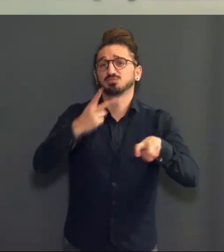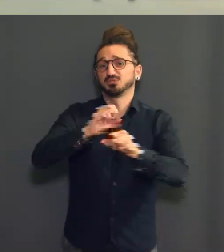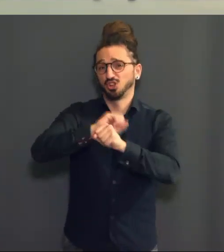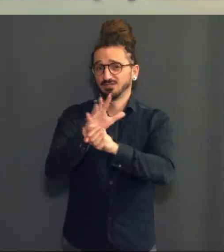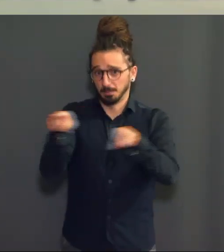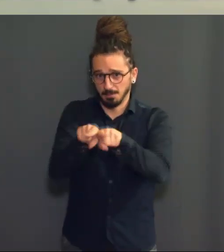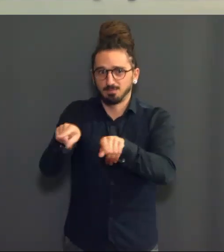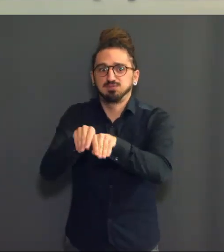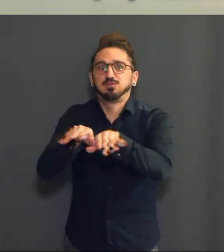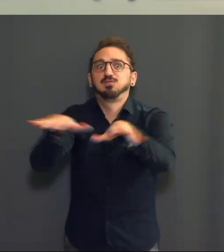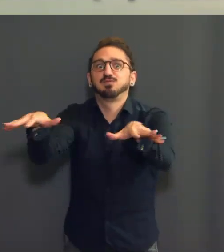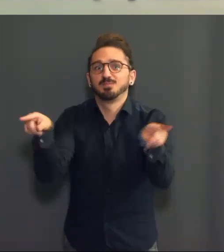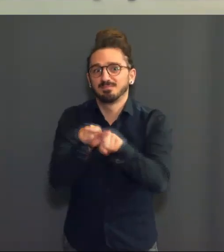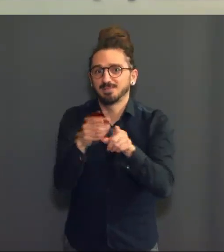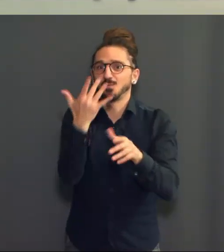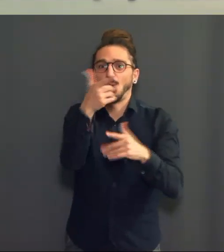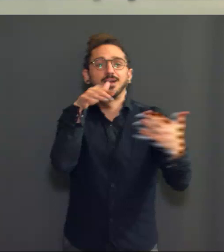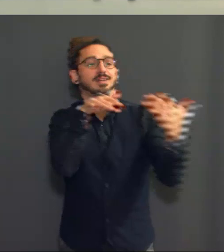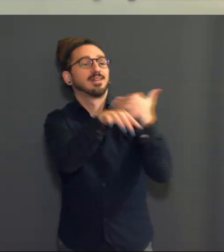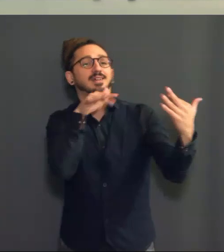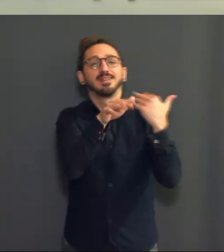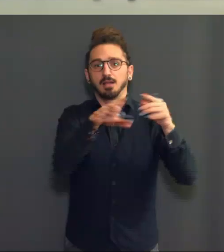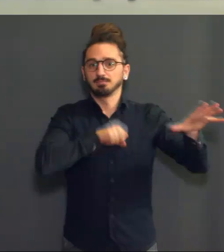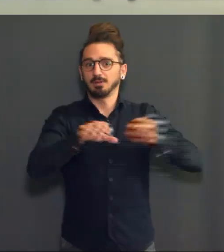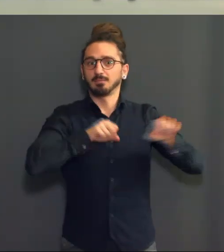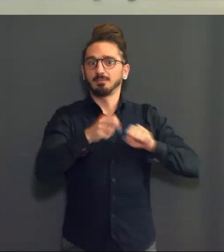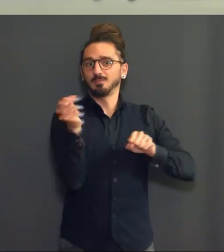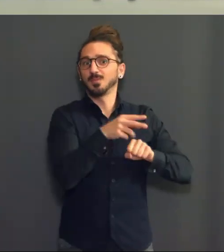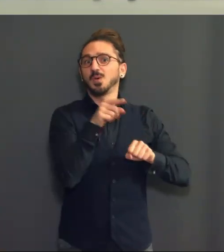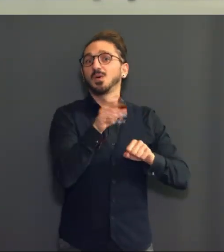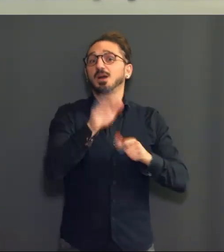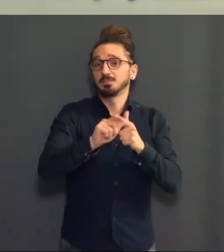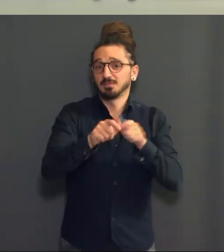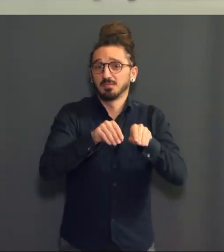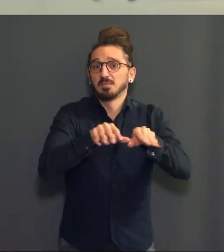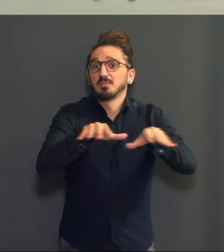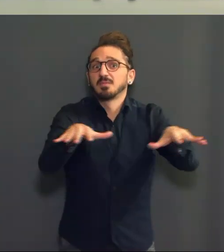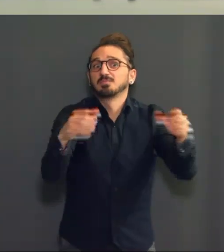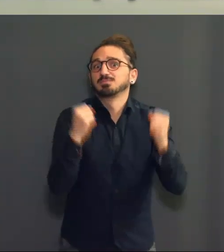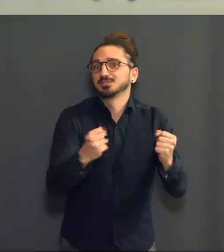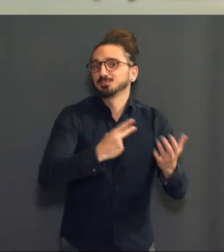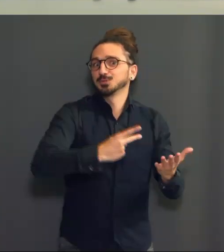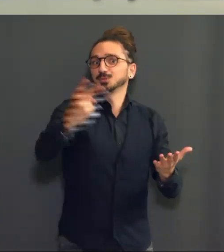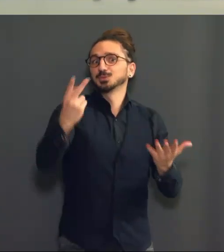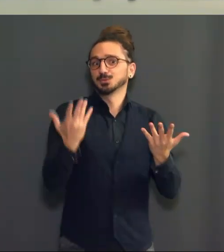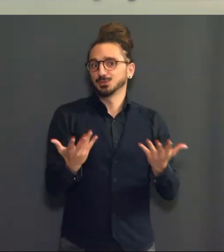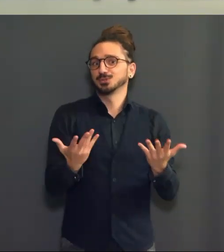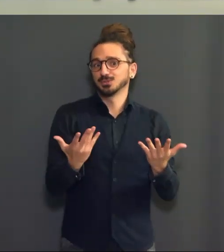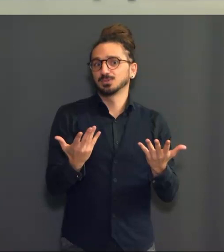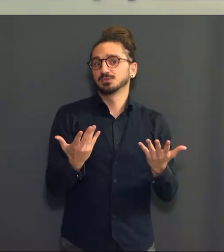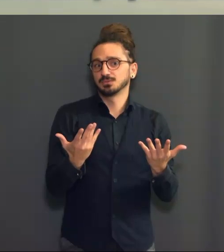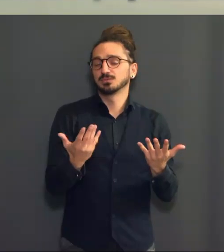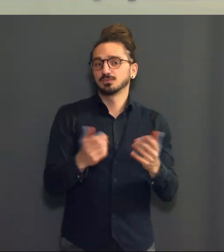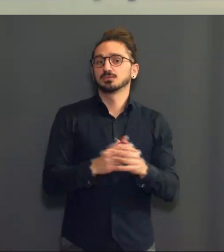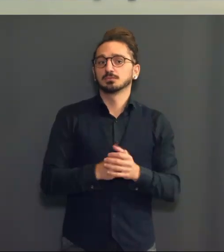aussi rencontrer d'autres personnes et établir des chaînes de transmission. Alors si on regarde cette diapositive, on voit tout en